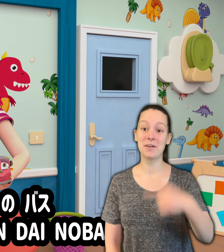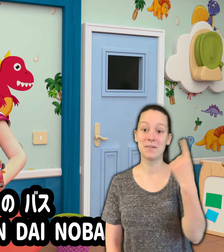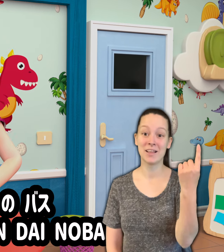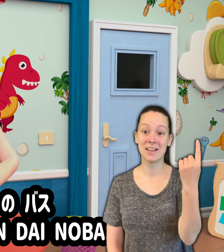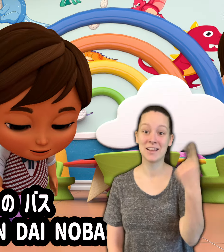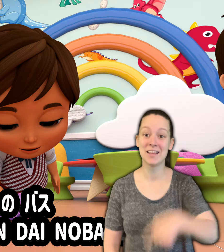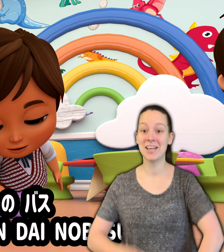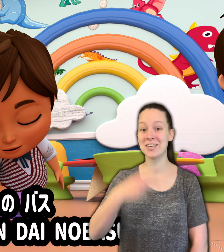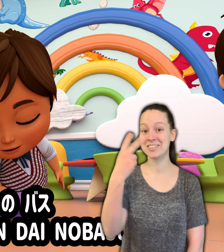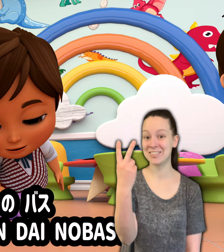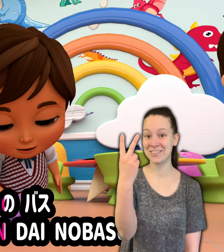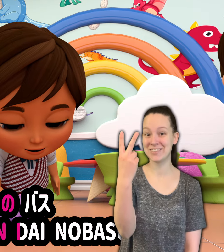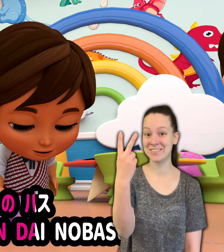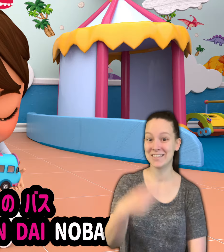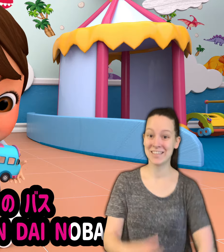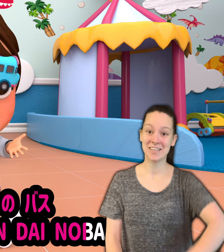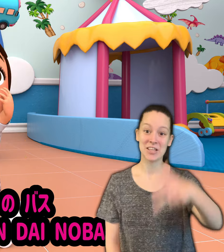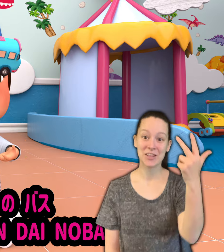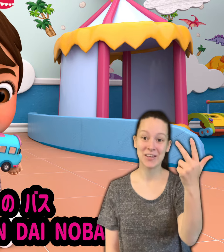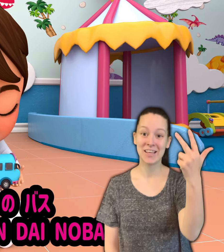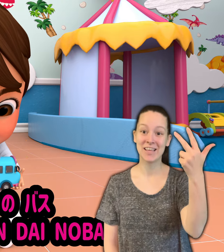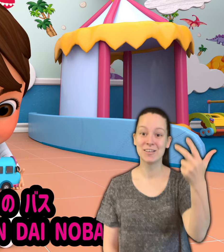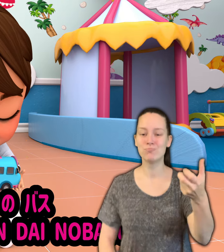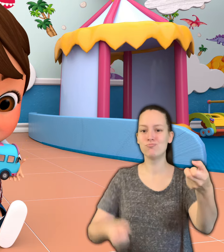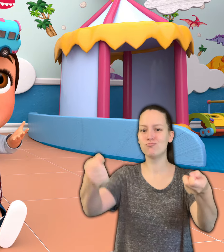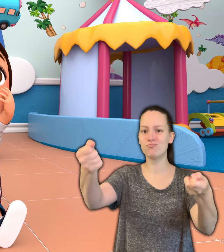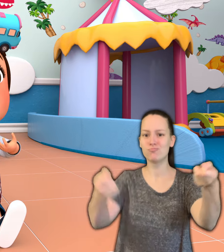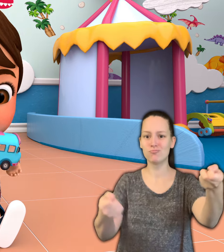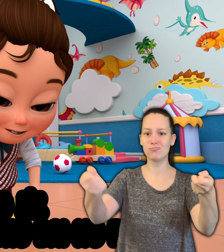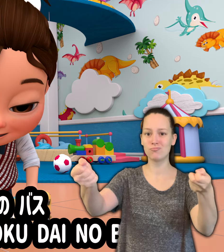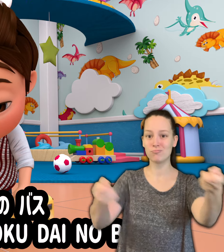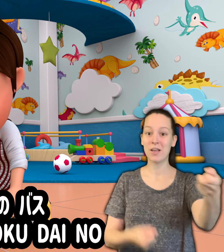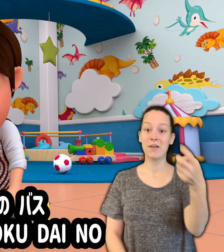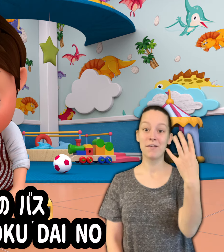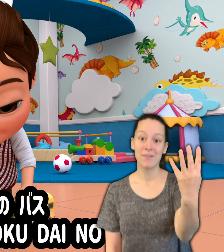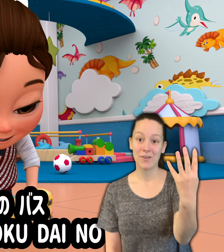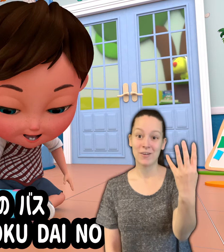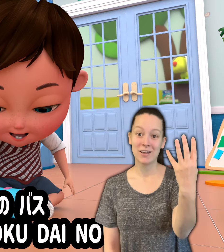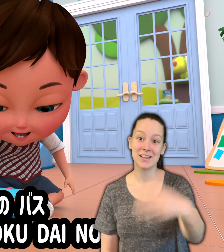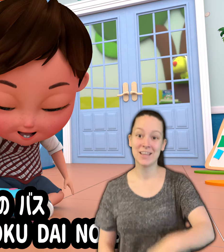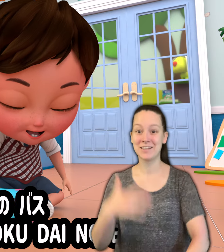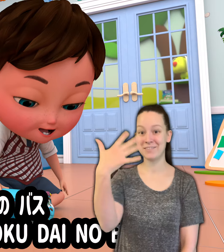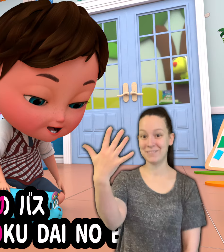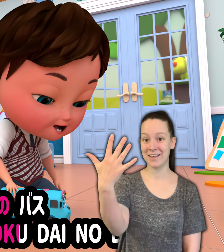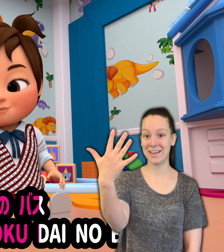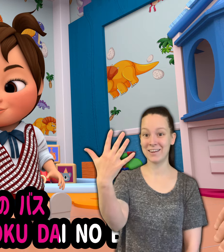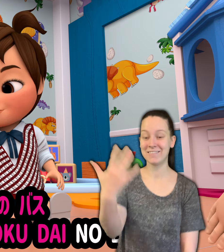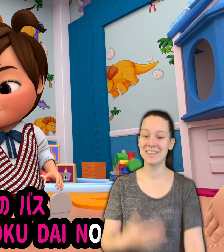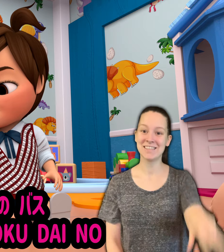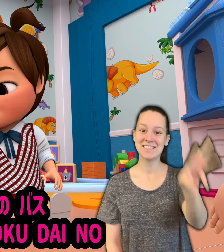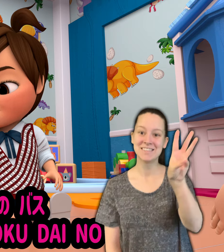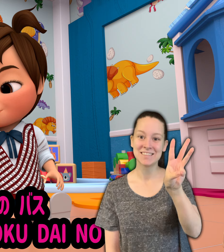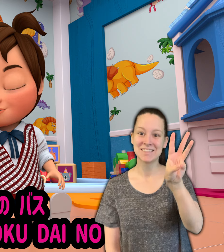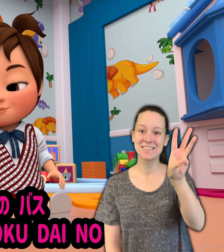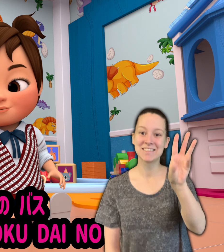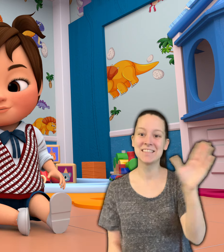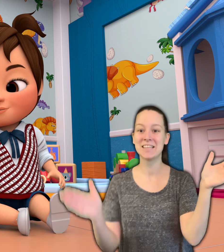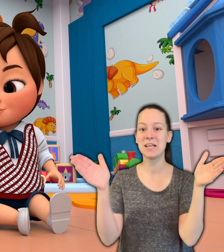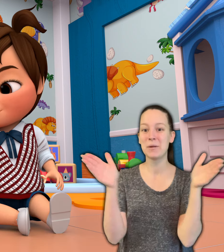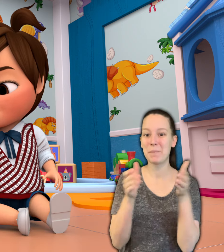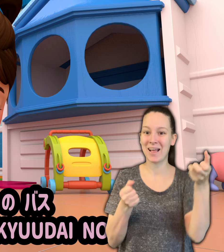1台2台3台のバス4台5台6台